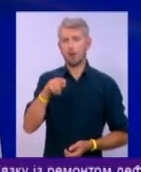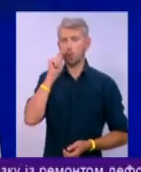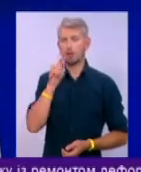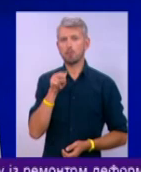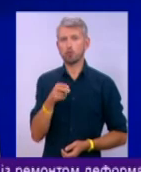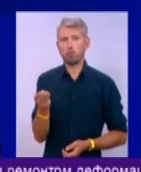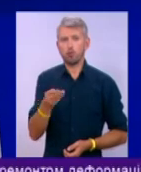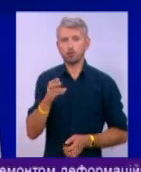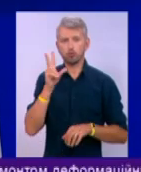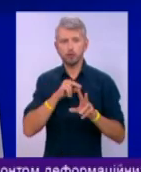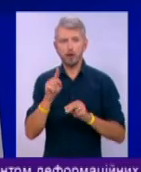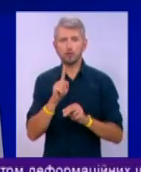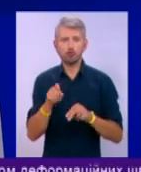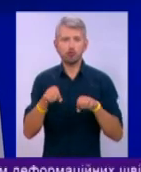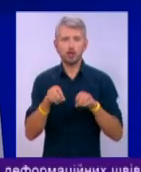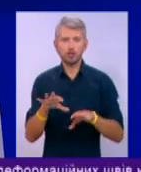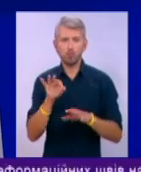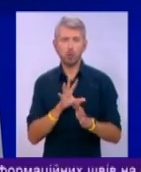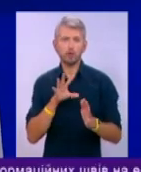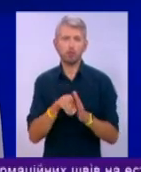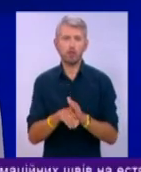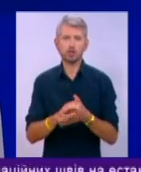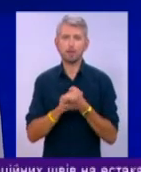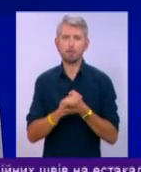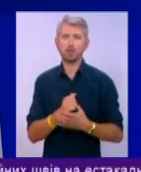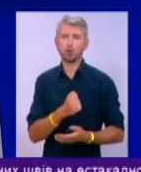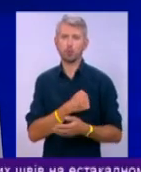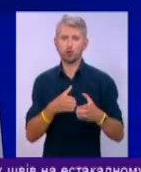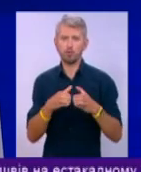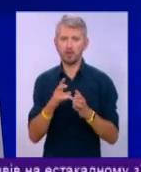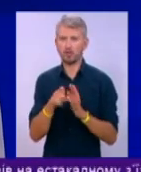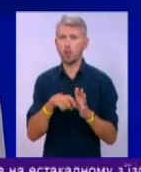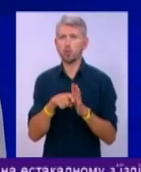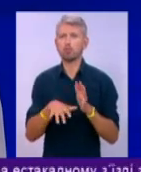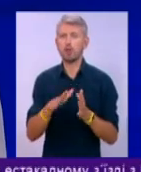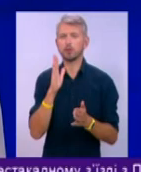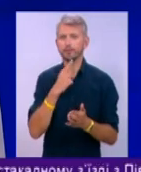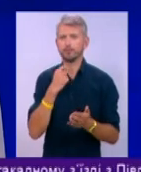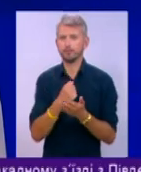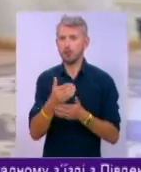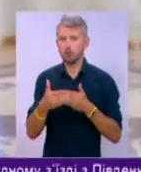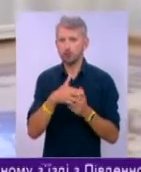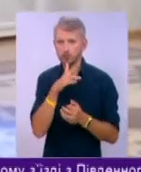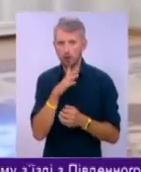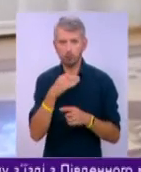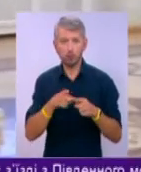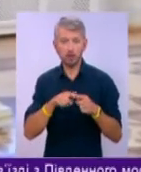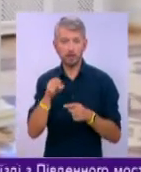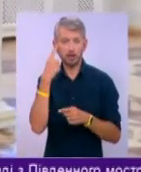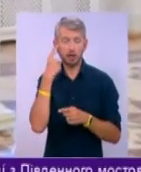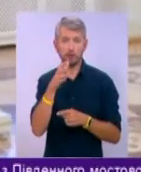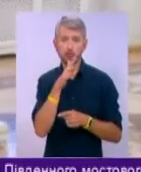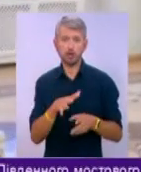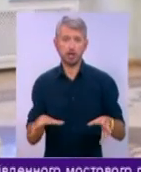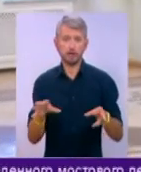Президент України Петро Порошенко сподівається, що рішення про запровадження миротворчої місії на Донбасі ухвалять найближчим часом. Про це